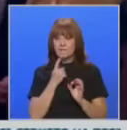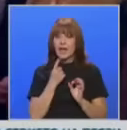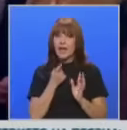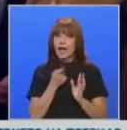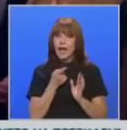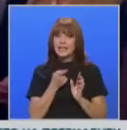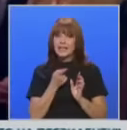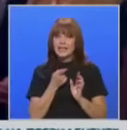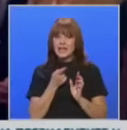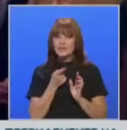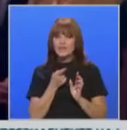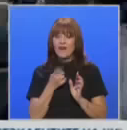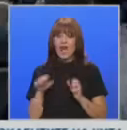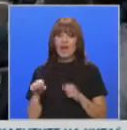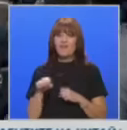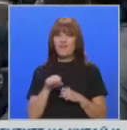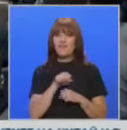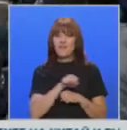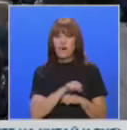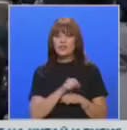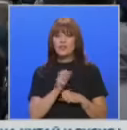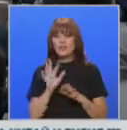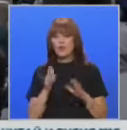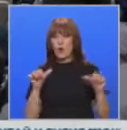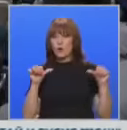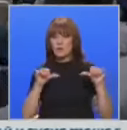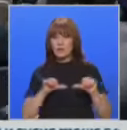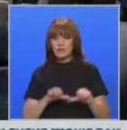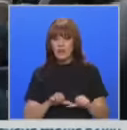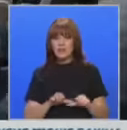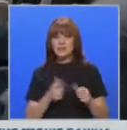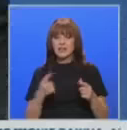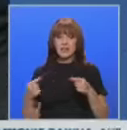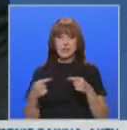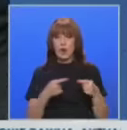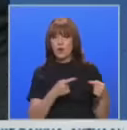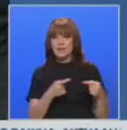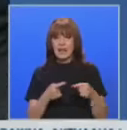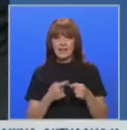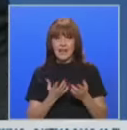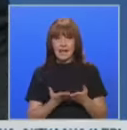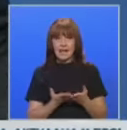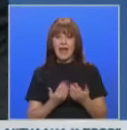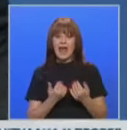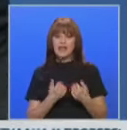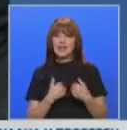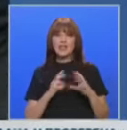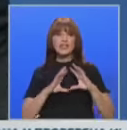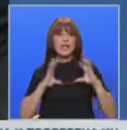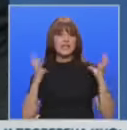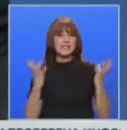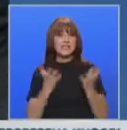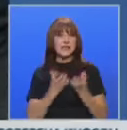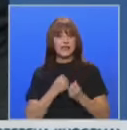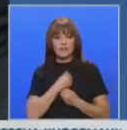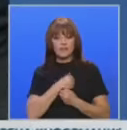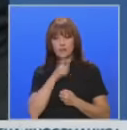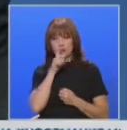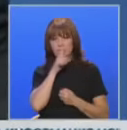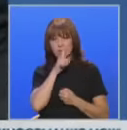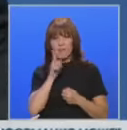че тази комбинация води до фрагментация и в крайна сметка до конфронтация. Нашия свят се намира в труден момент